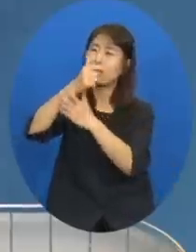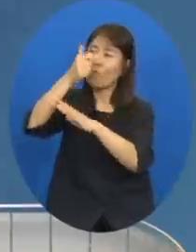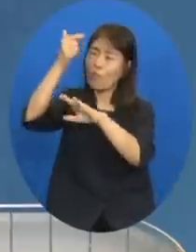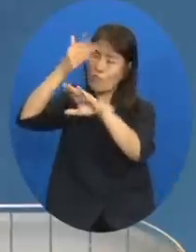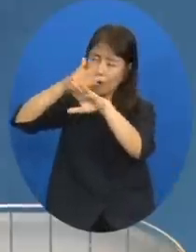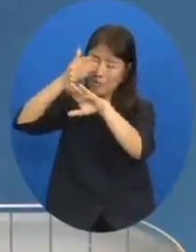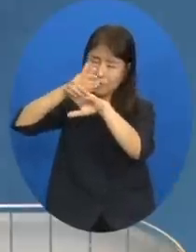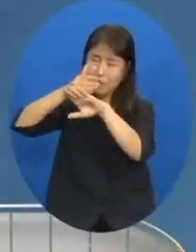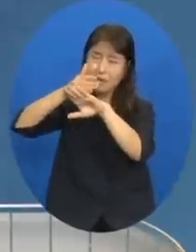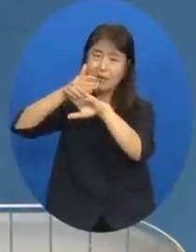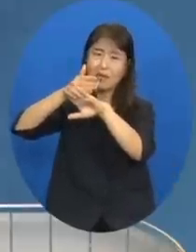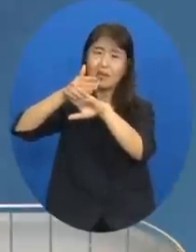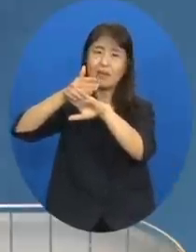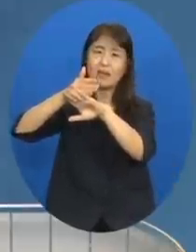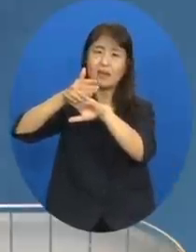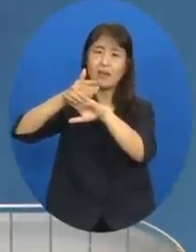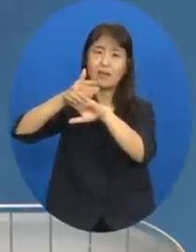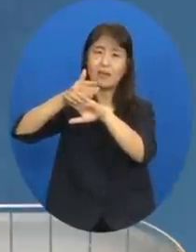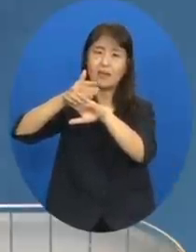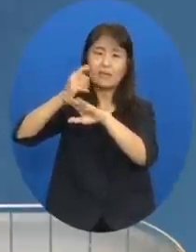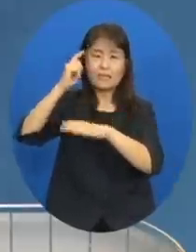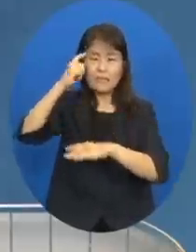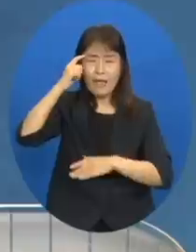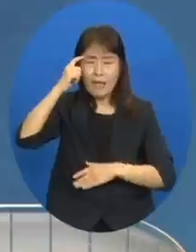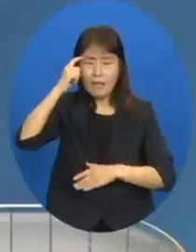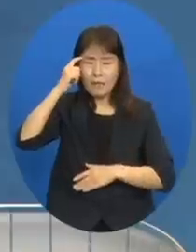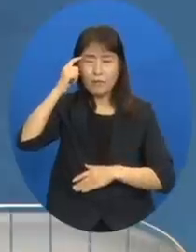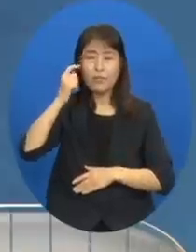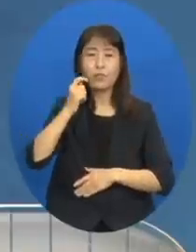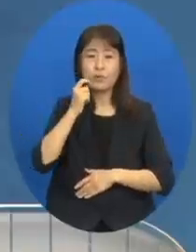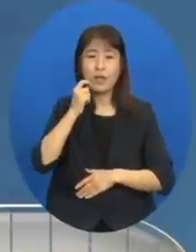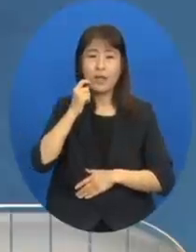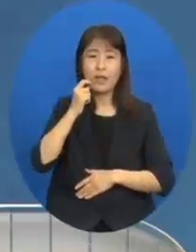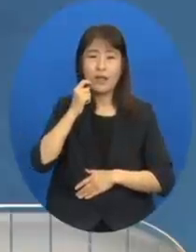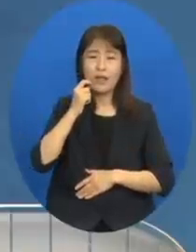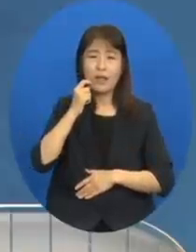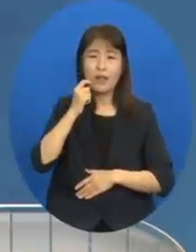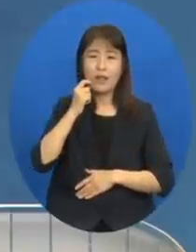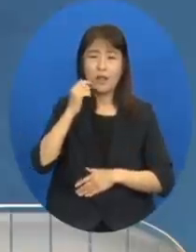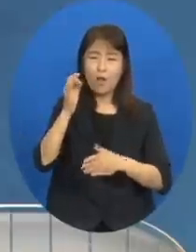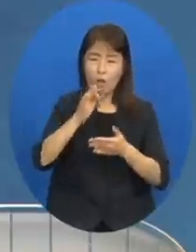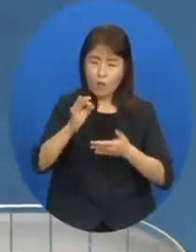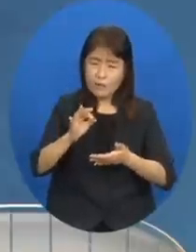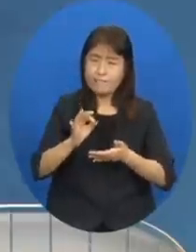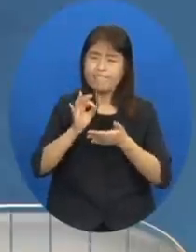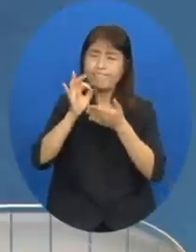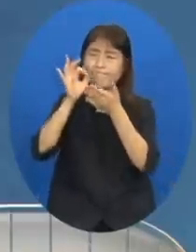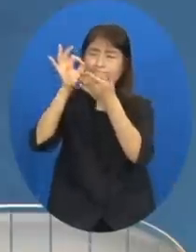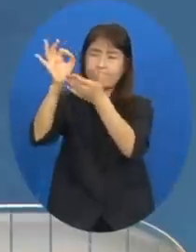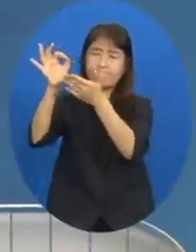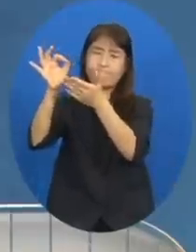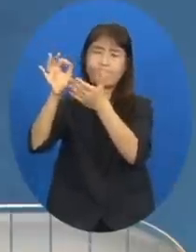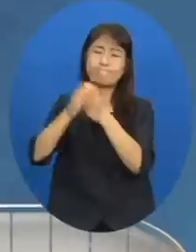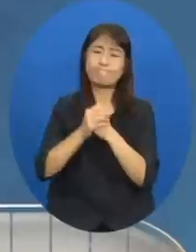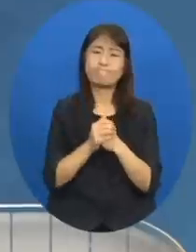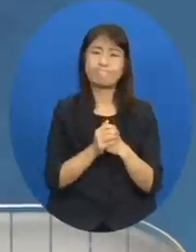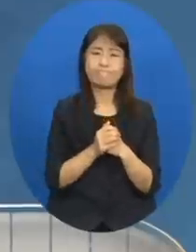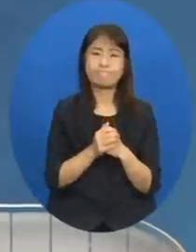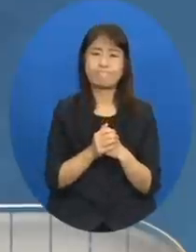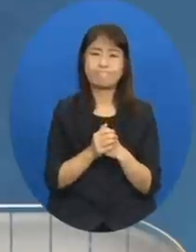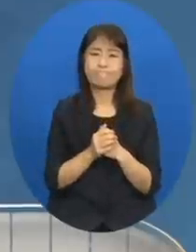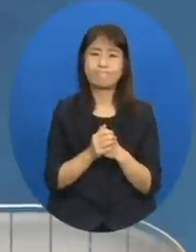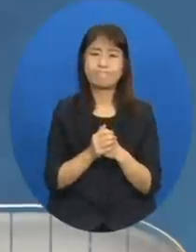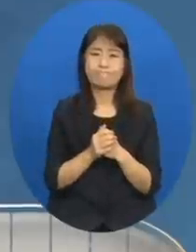감사해서 상상이 안 되는 액수의 헌금을 하나님께 봉헌했던 거죠 물론